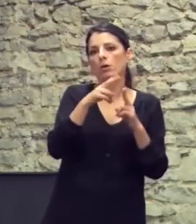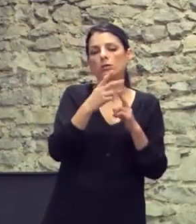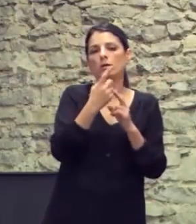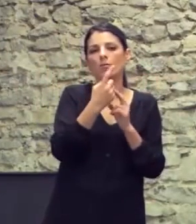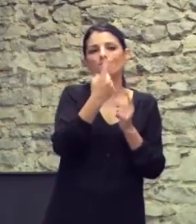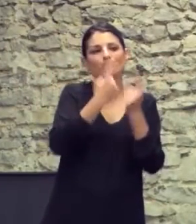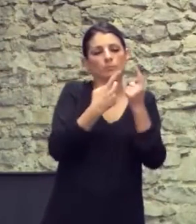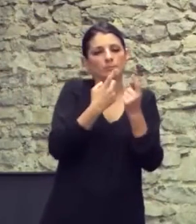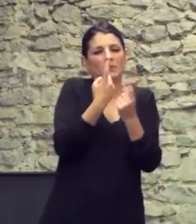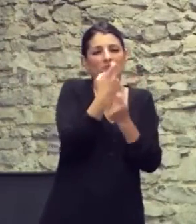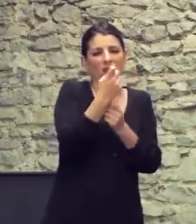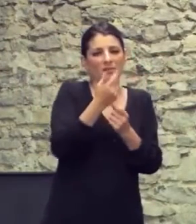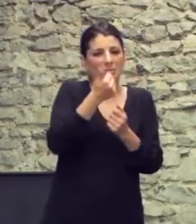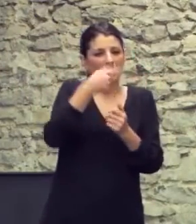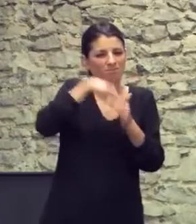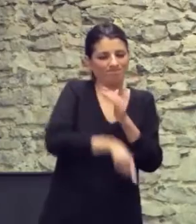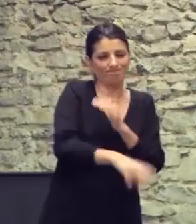feminismoa den, ez?